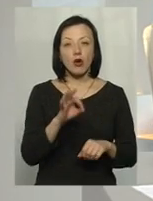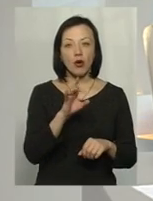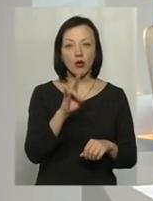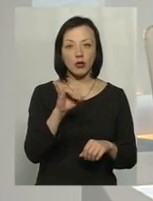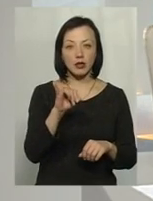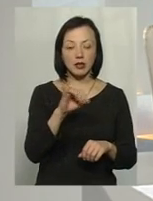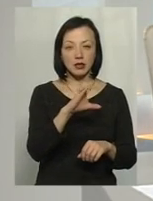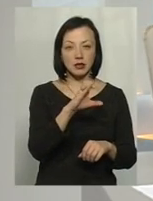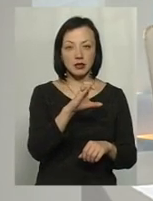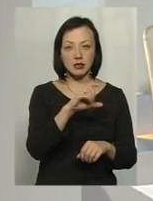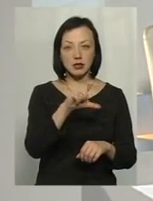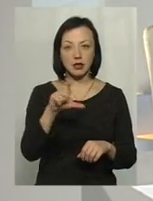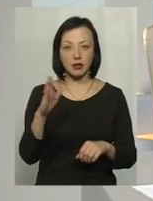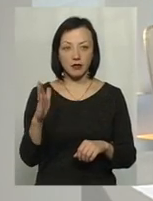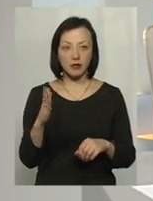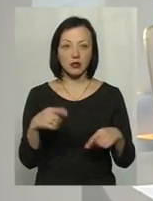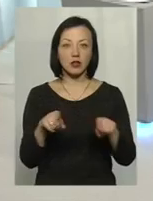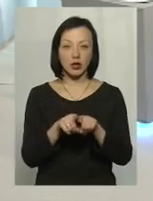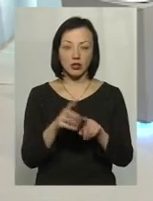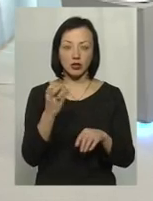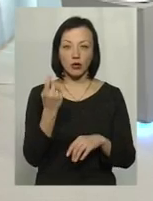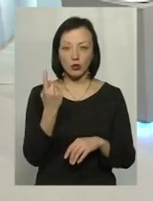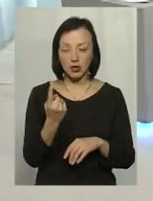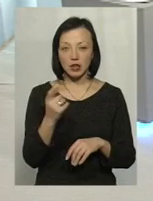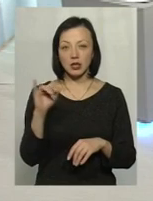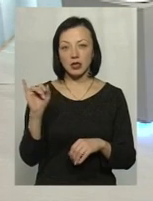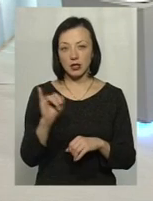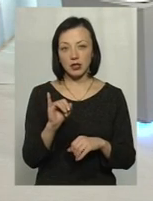Нісєва, власне, теж ще один. І